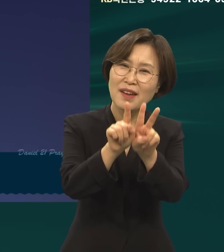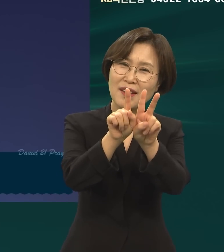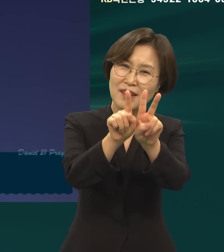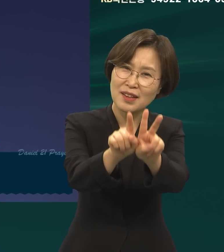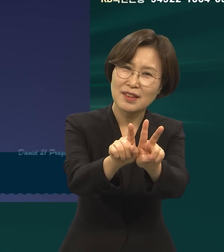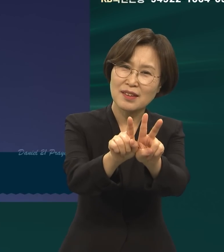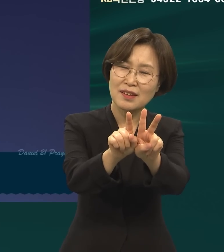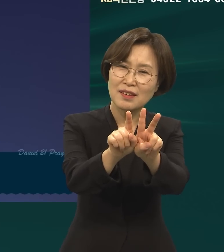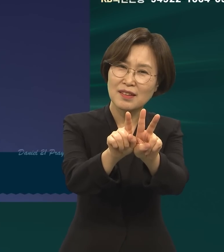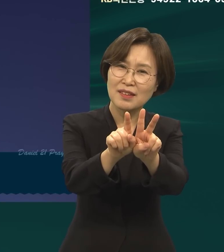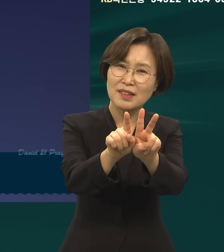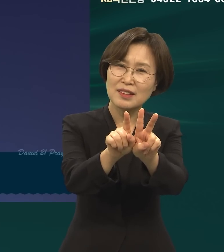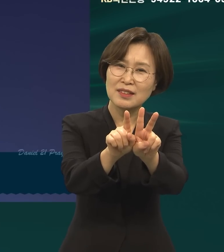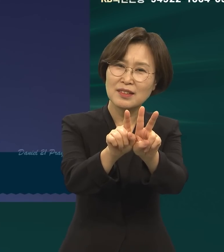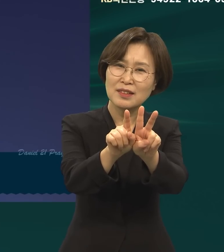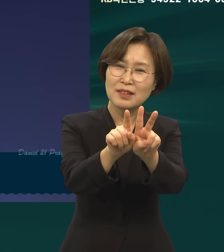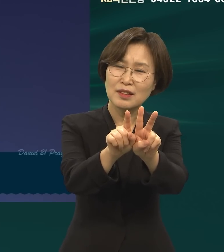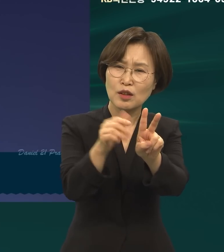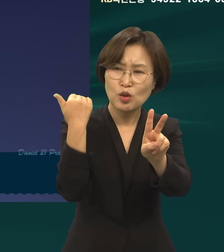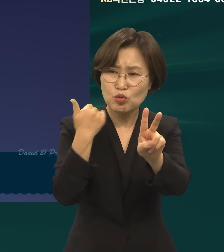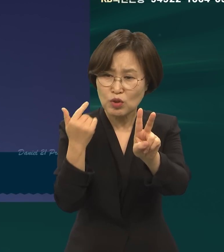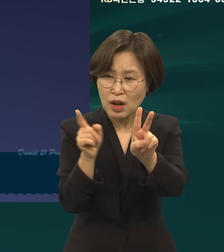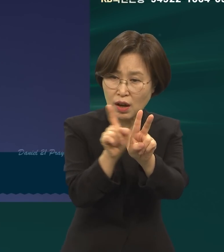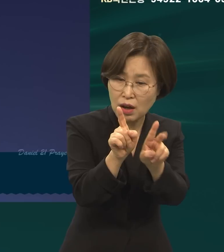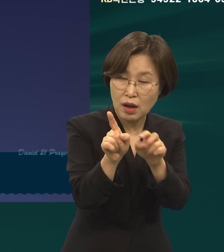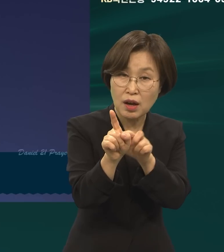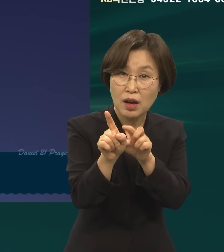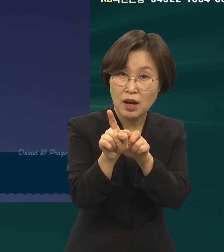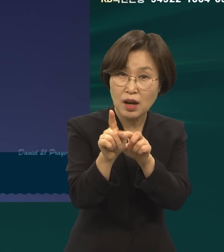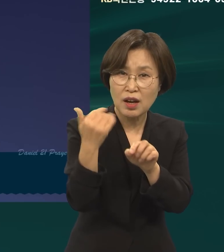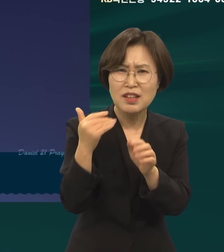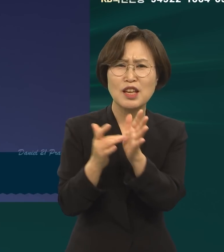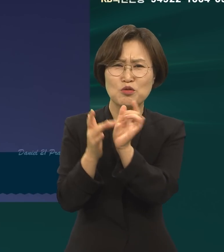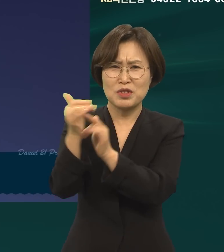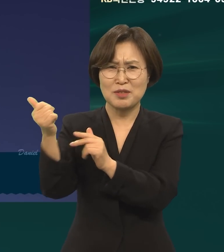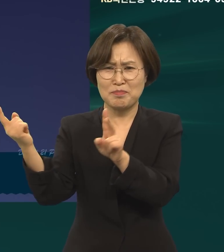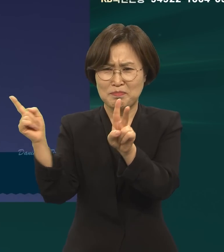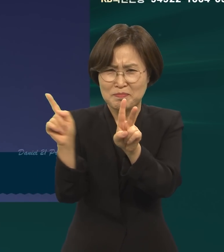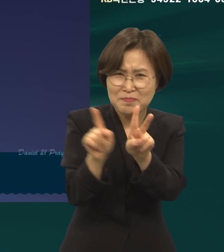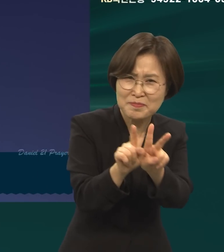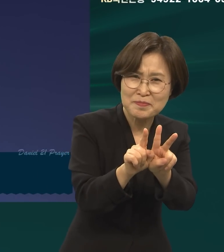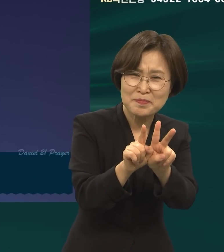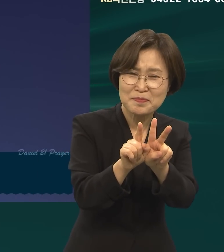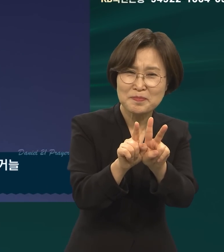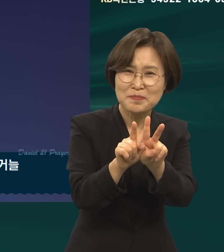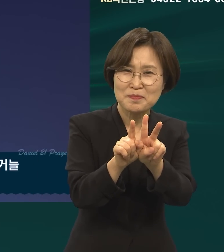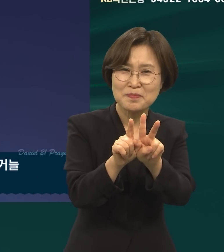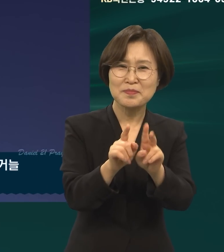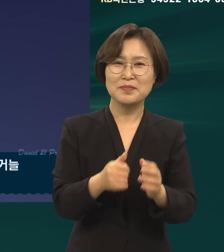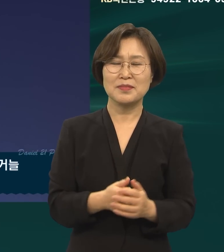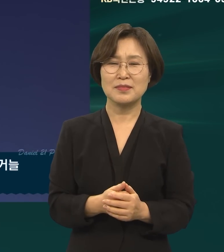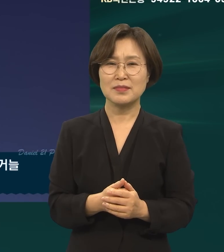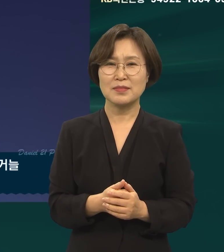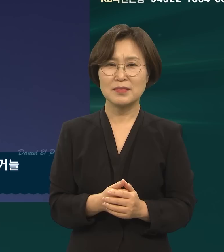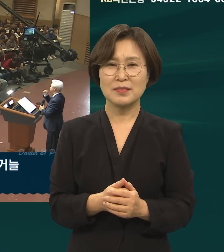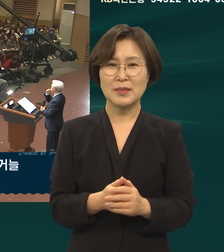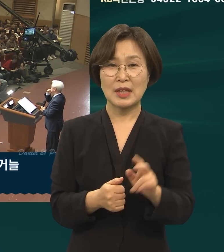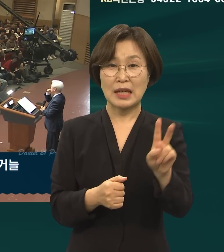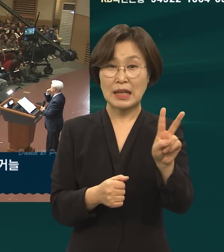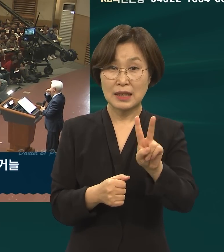동행하시나. 누가 동행하신다고요? 예수님이 동행해 주시는데 16절을 보겠습니다. 다